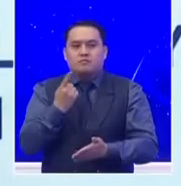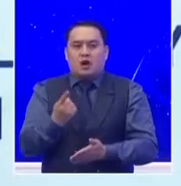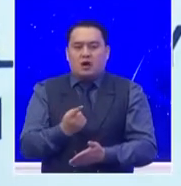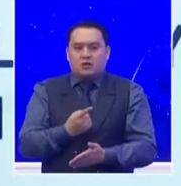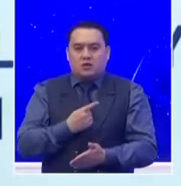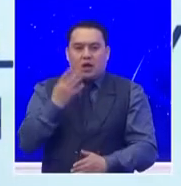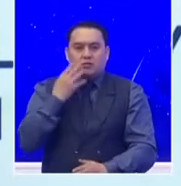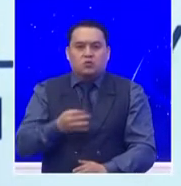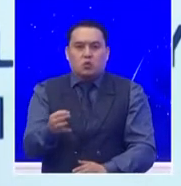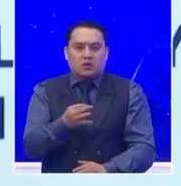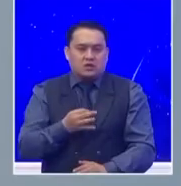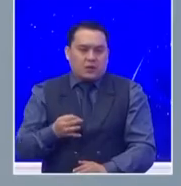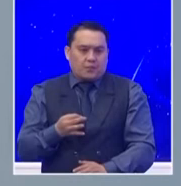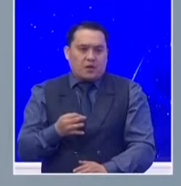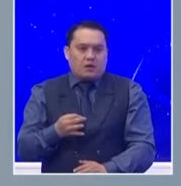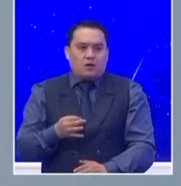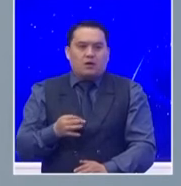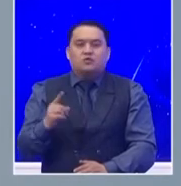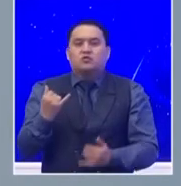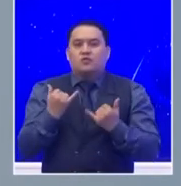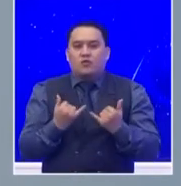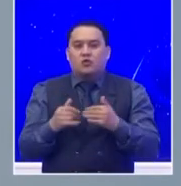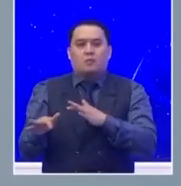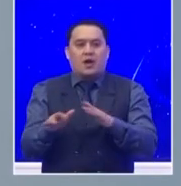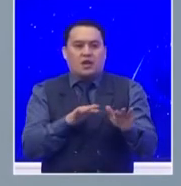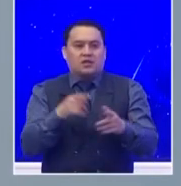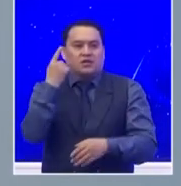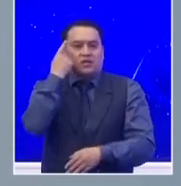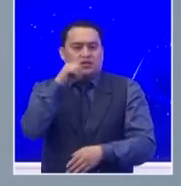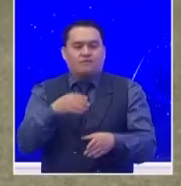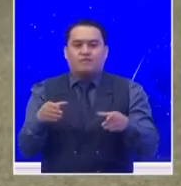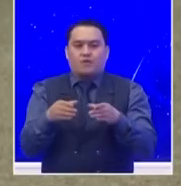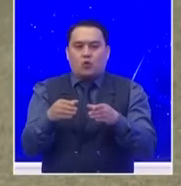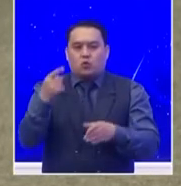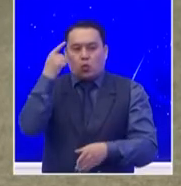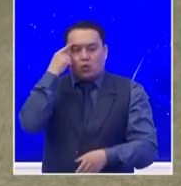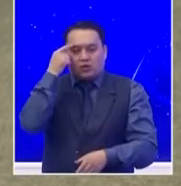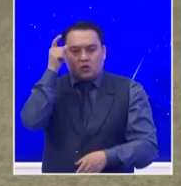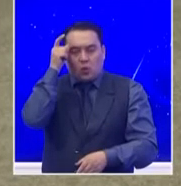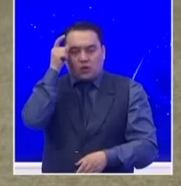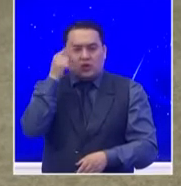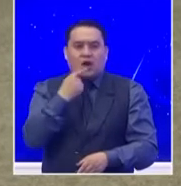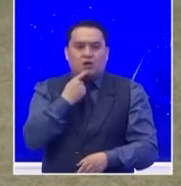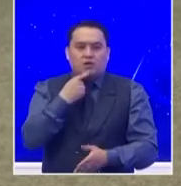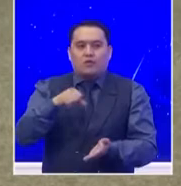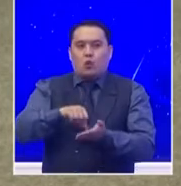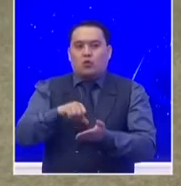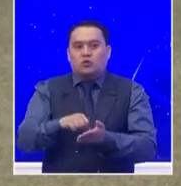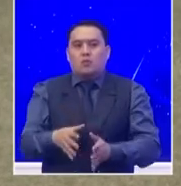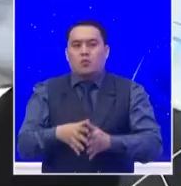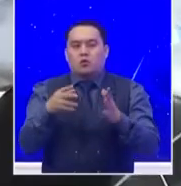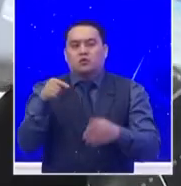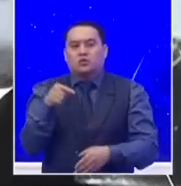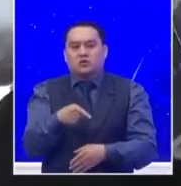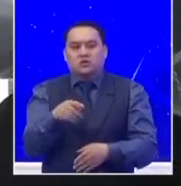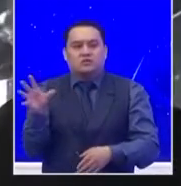пера Алматинской области. Отметим, всего в мероприятии, инициированном фондом тюркоязычных журналистов, приняли участие более 1000